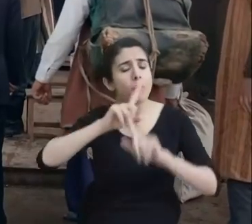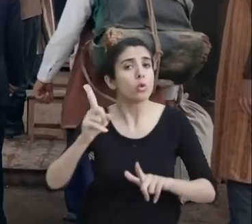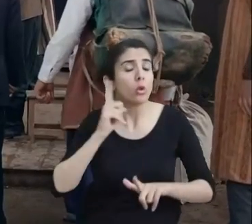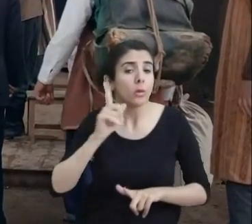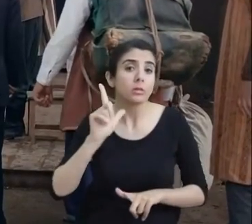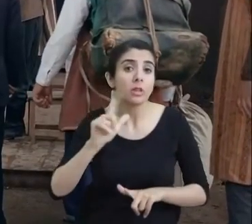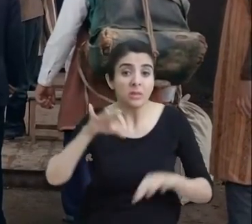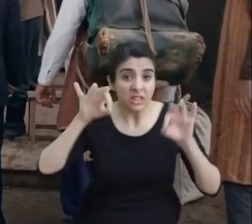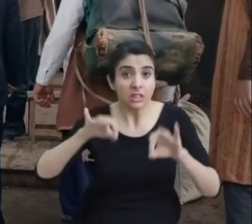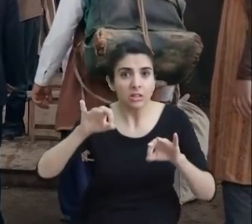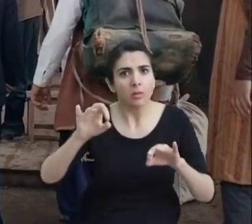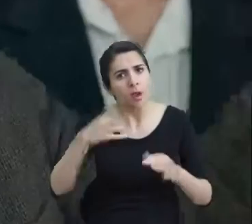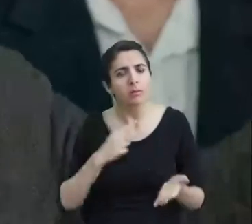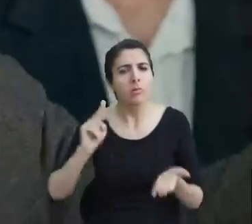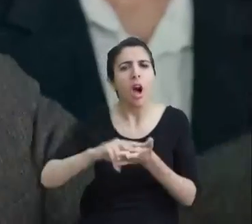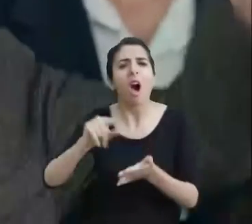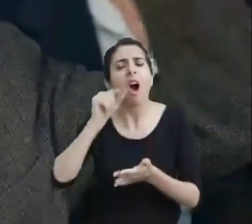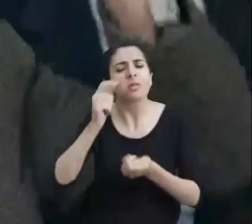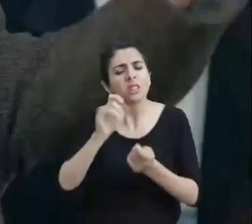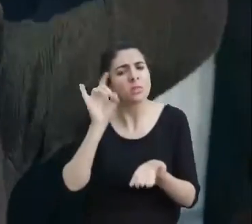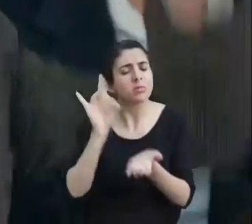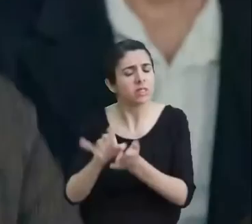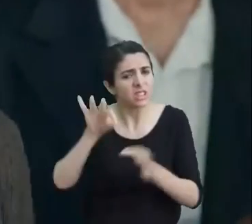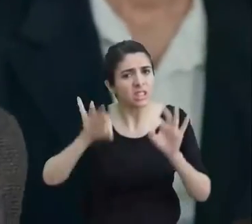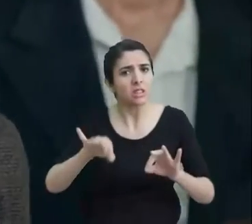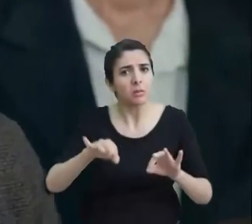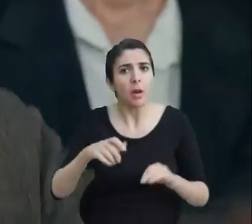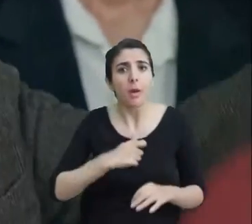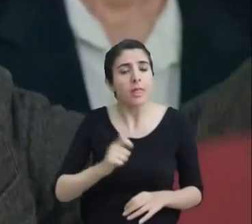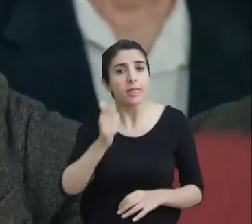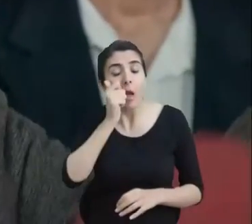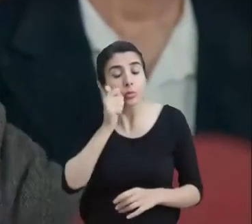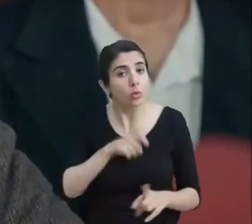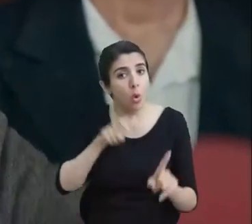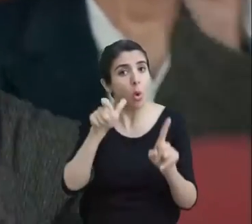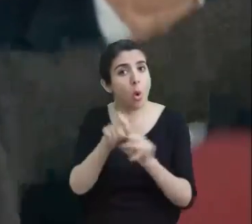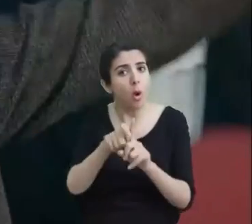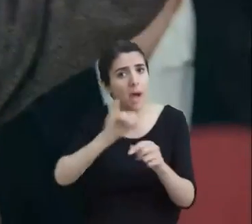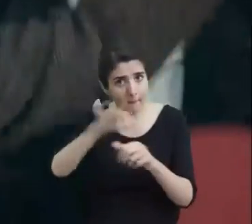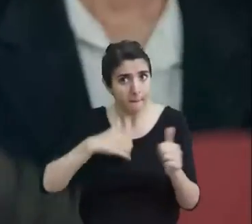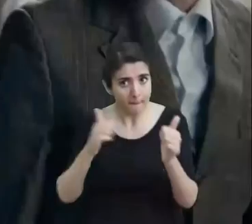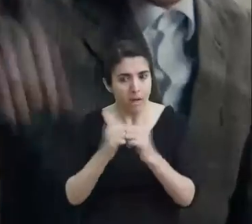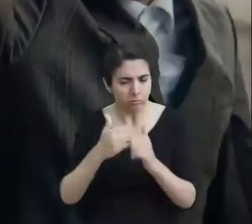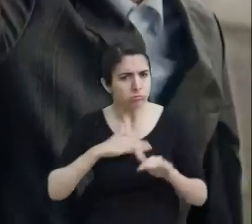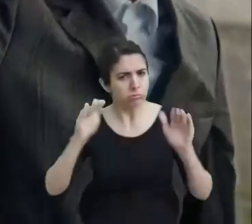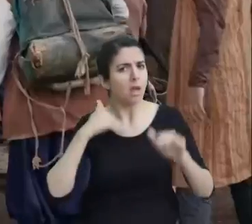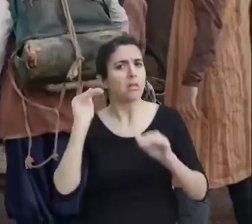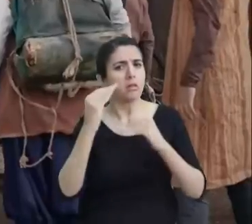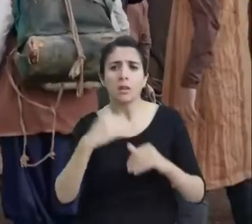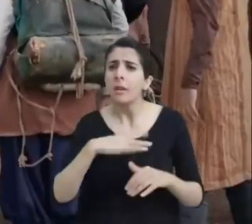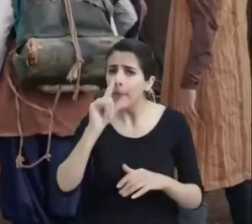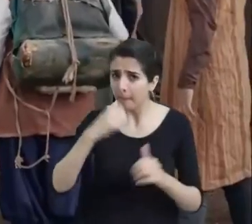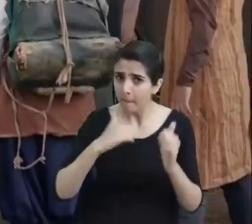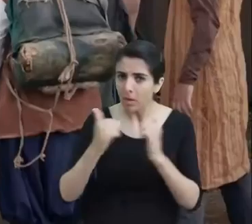sesimizi duyurma vaktidir. Vakit daire nazırını indirme vaktidir. Namusumuzu korumak için kim benimledir? Biz!